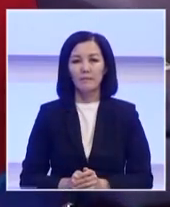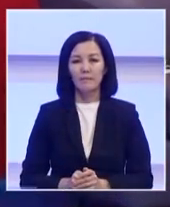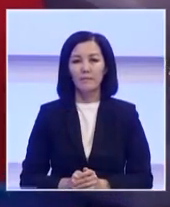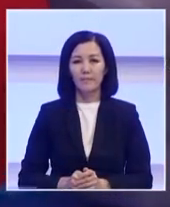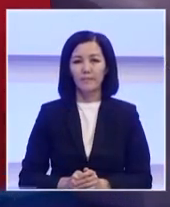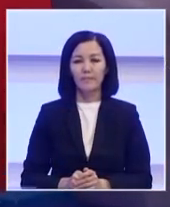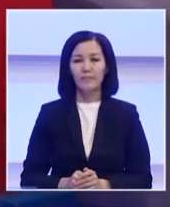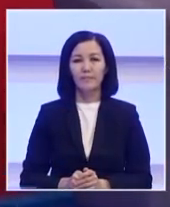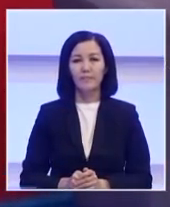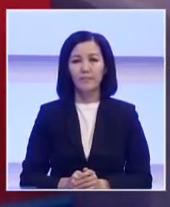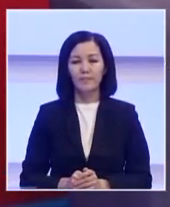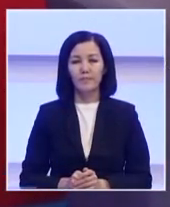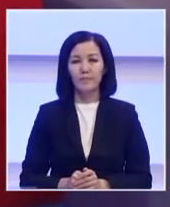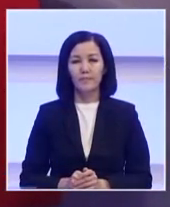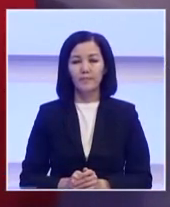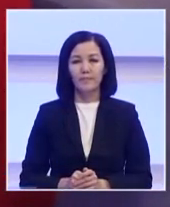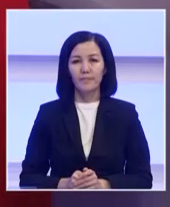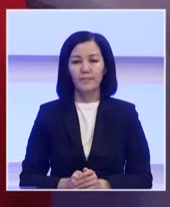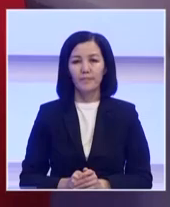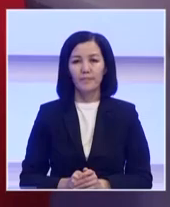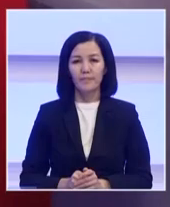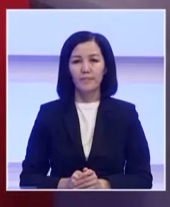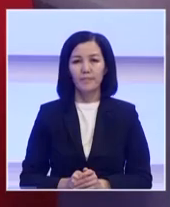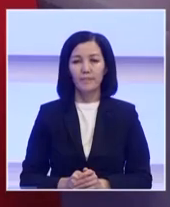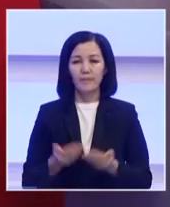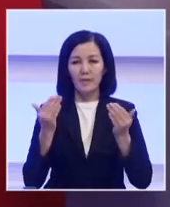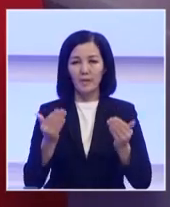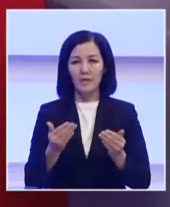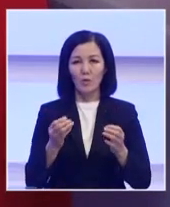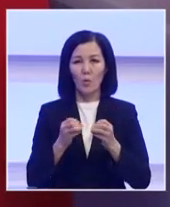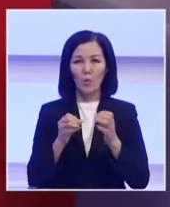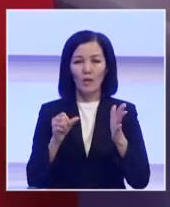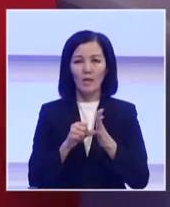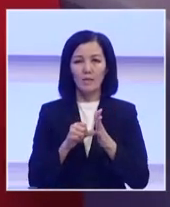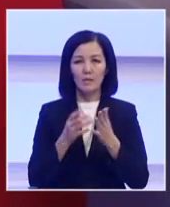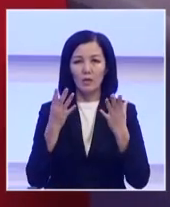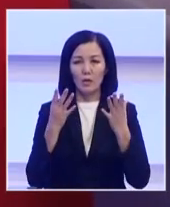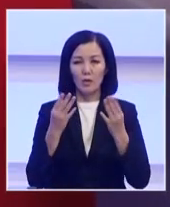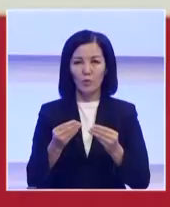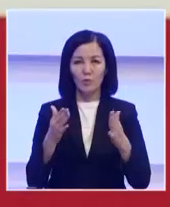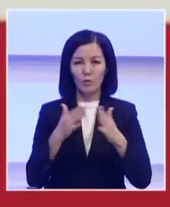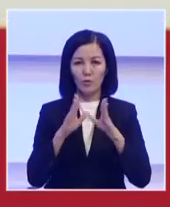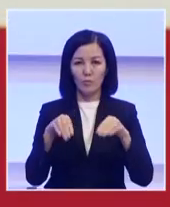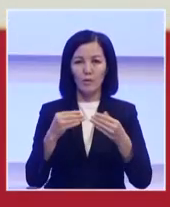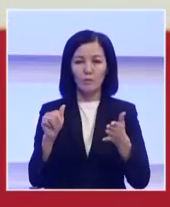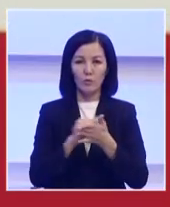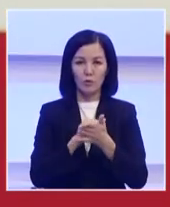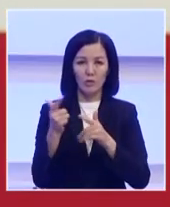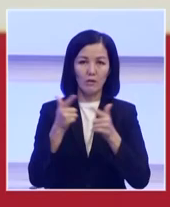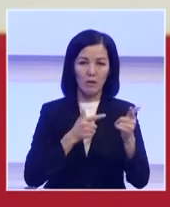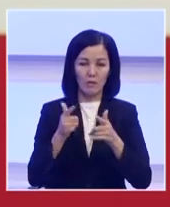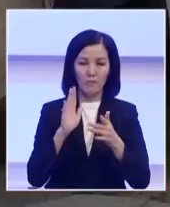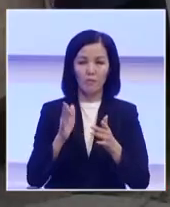Рахмет, аман келді. Рахмет. Енді бұйырса 16-сында баспананы табыстаймыз. Қазір құжаттарын рәсімдеу жүріп